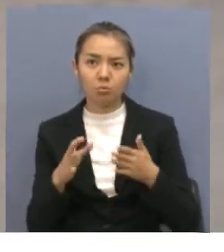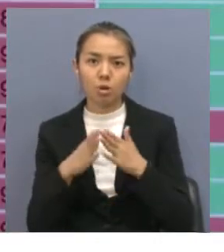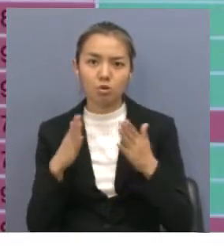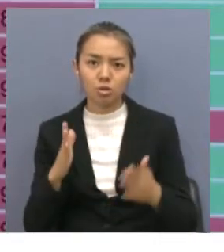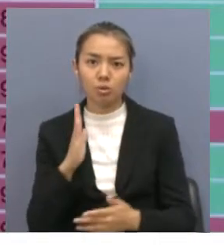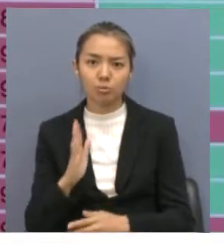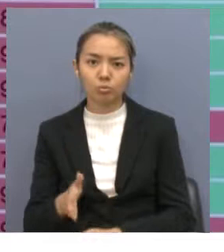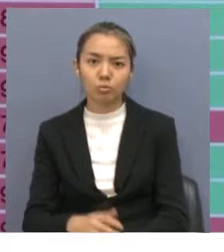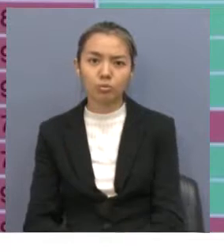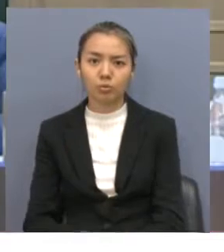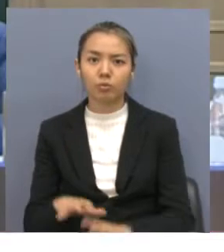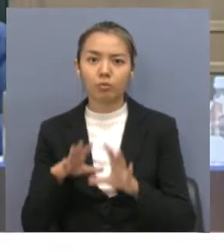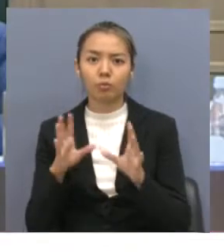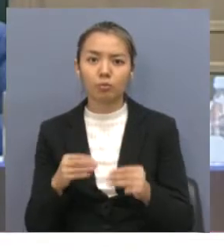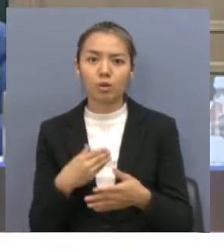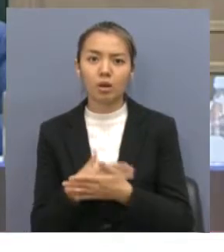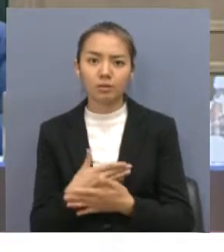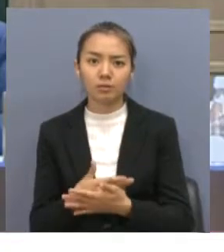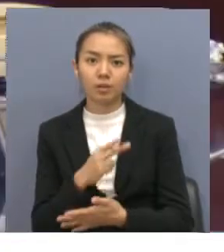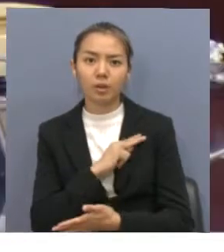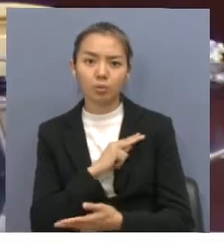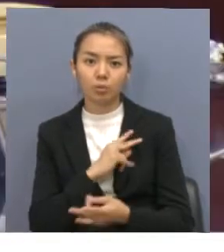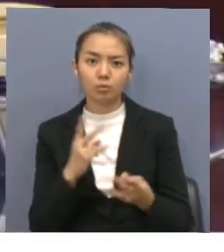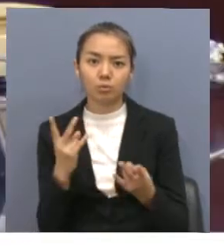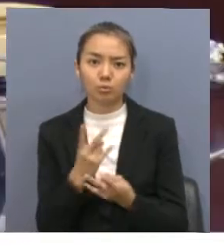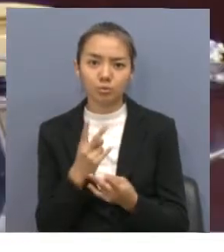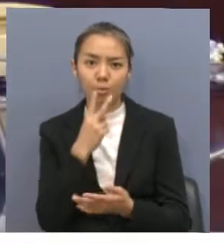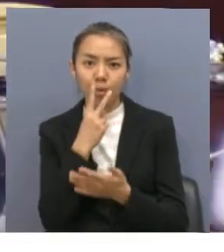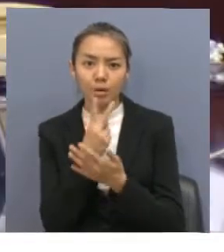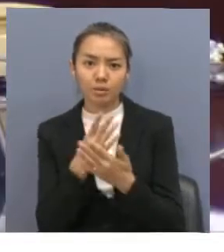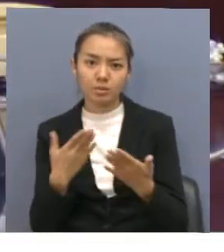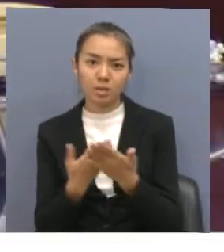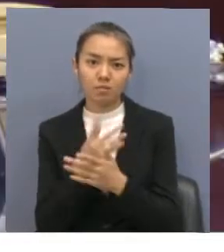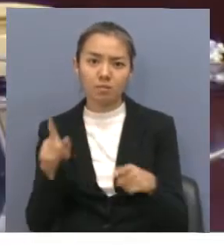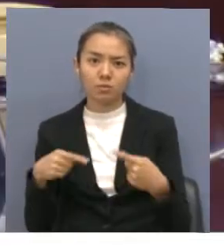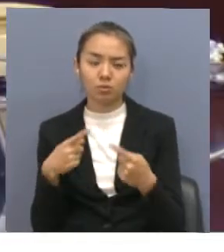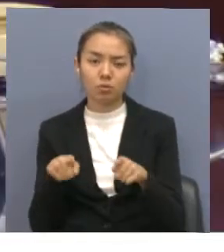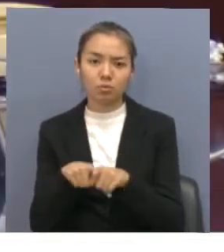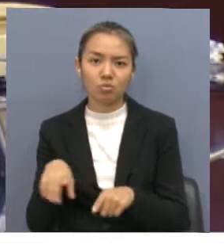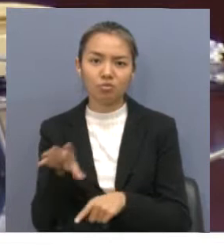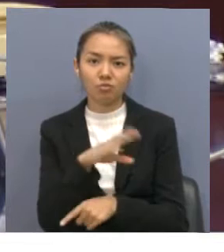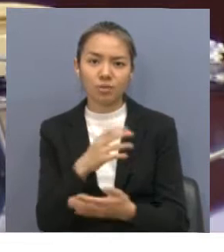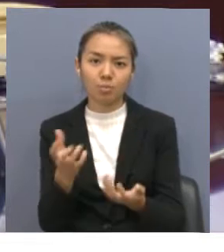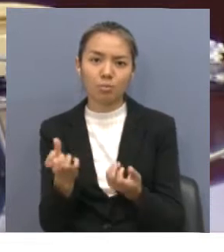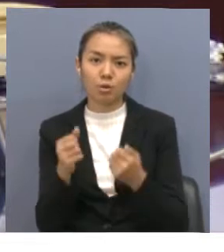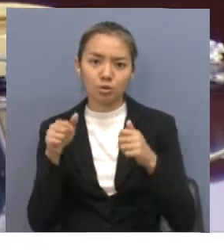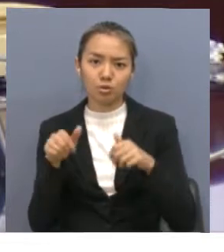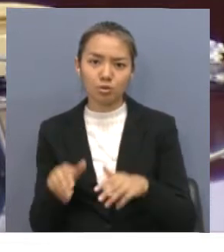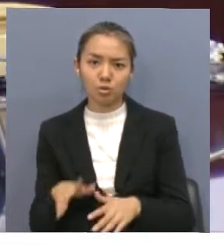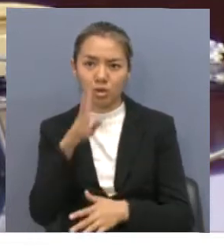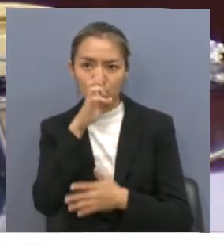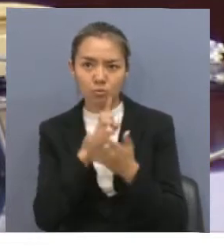салмағы басым. Жалпы өңірлер белсенді жұмыс істеу керек, және экономикалық өсімді қалпына келтіру жөніндегі барлық қабылданған шараларды оның ішінде